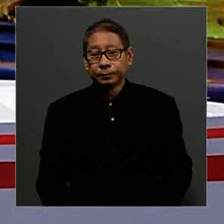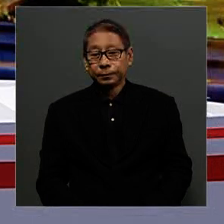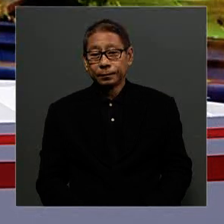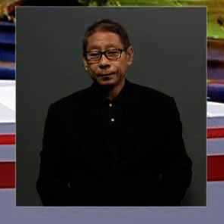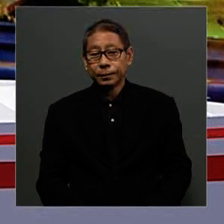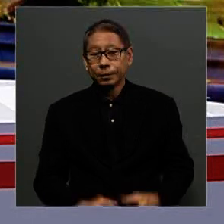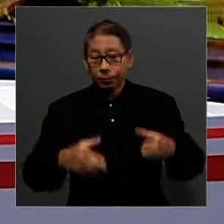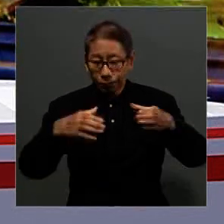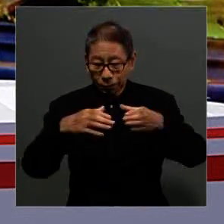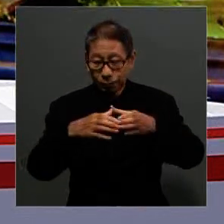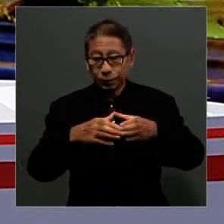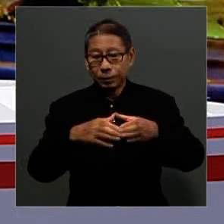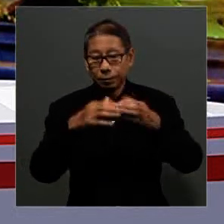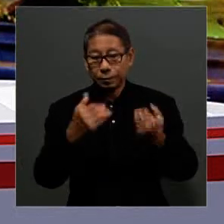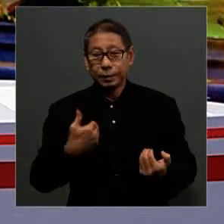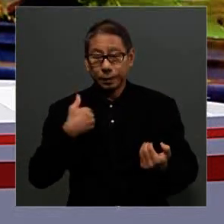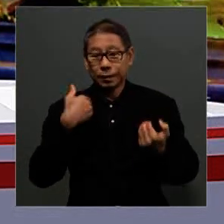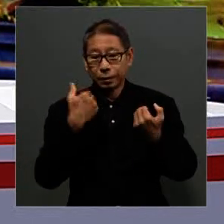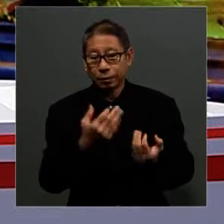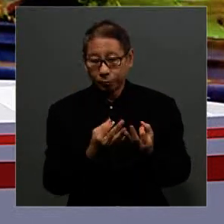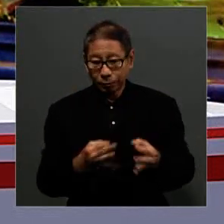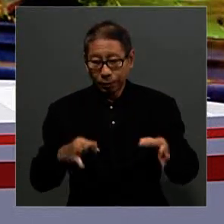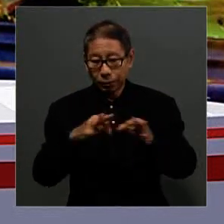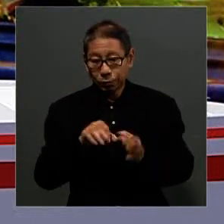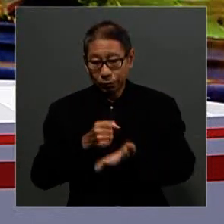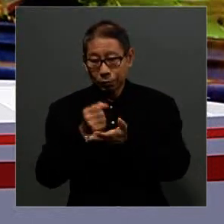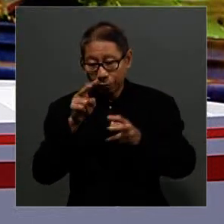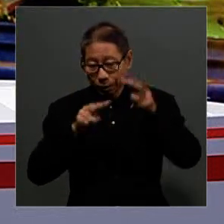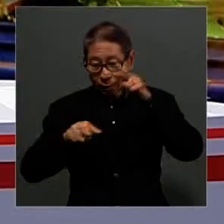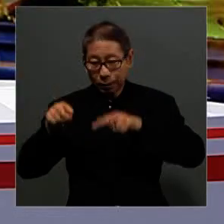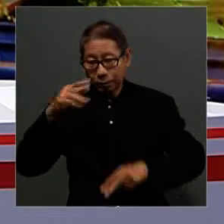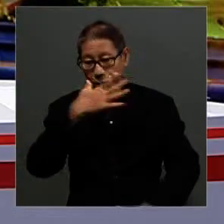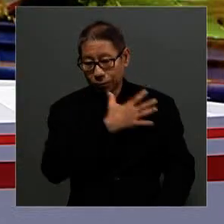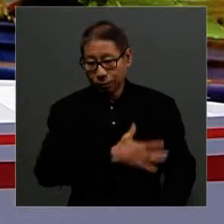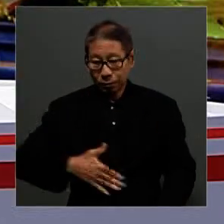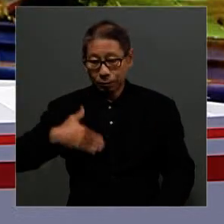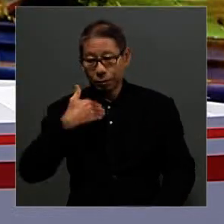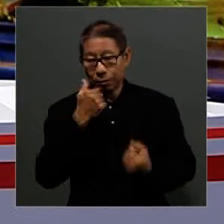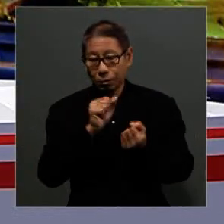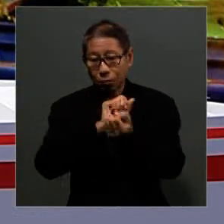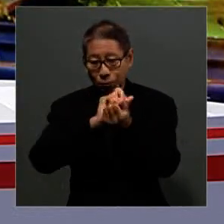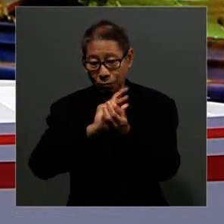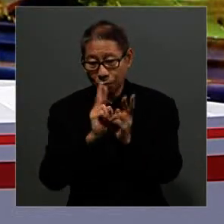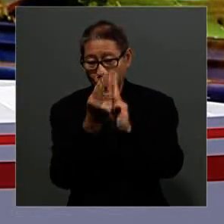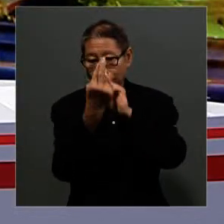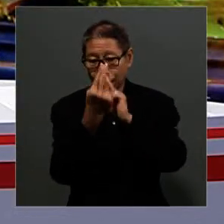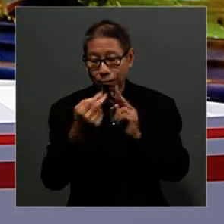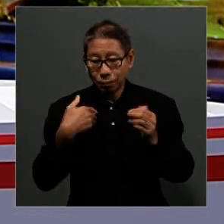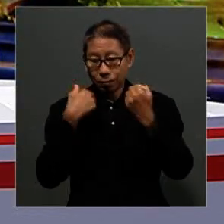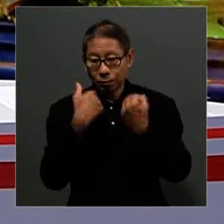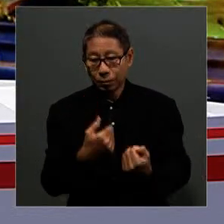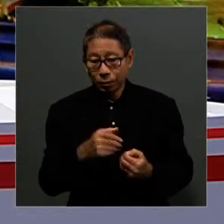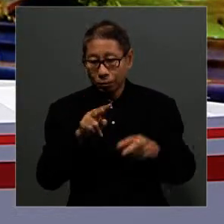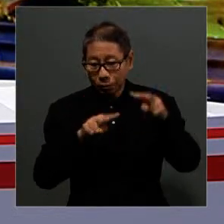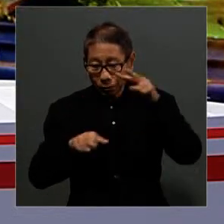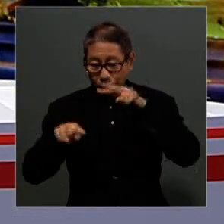อีกหนึหน่วยงานนะครับที่มีหน้าที่หลักเช่นเดียวกันในการดูแลสุขภาพของคนไทยนั่นก็คือกรมอนามัยนะฮะแต่นอกจากดูแลสุขภาพแล้วเนี่ยกรมอนามัยต้อง